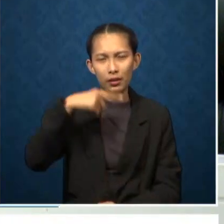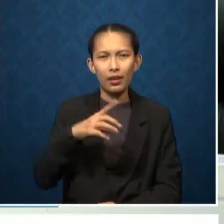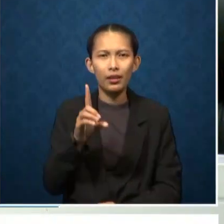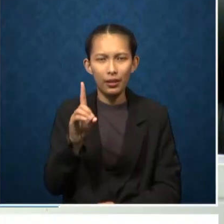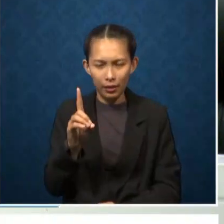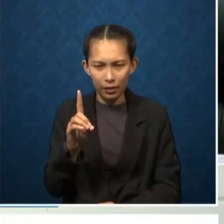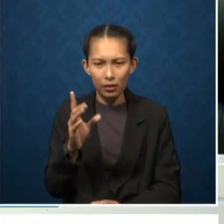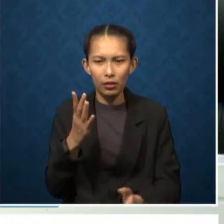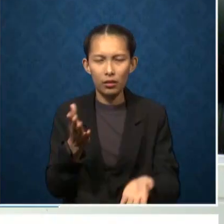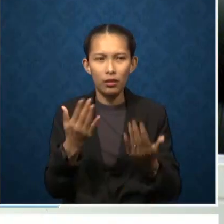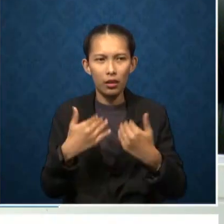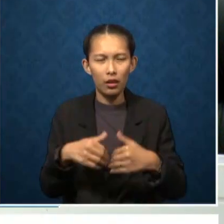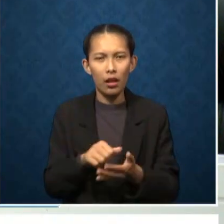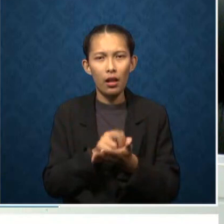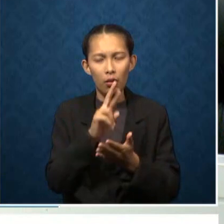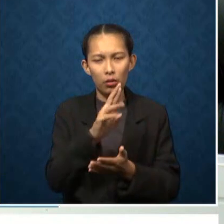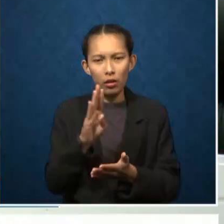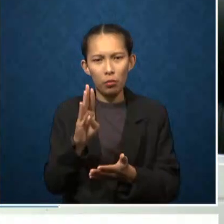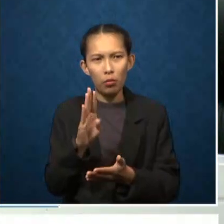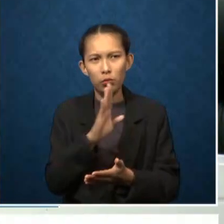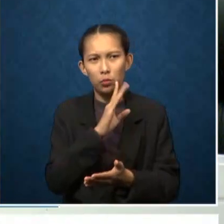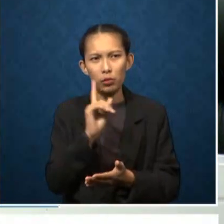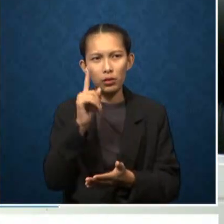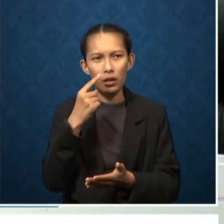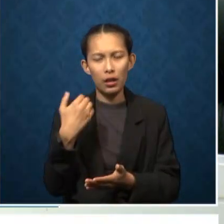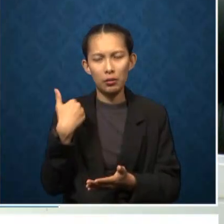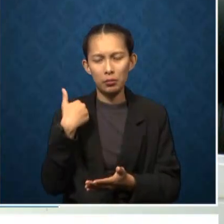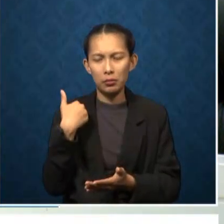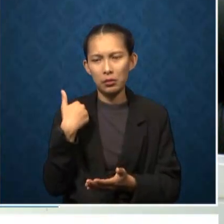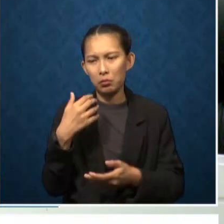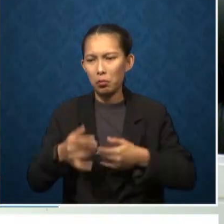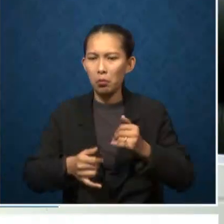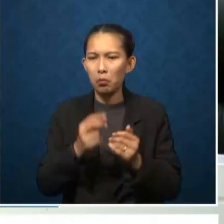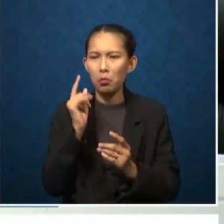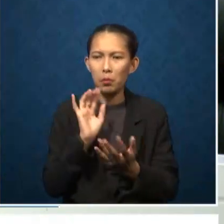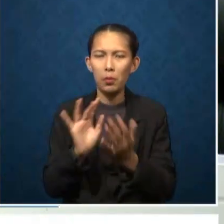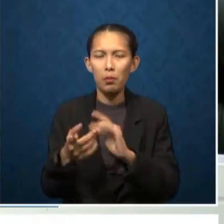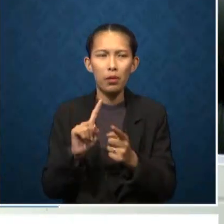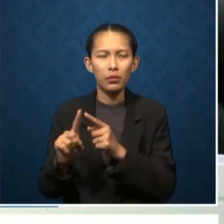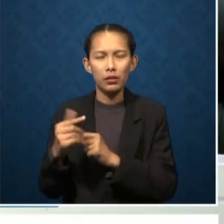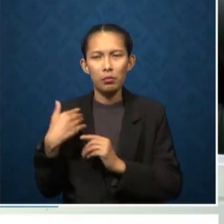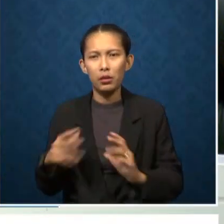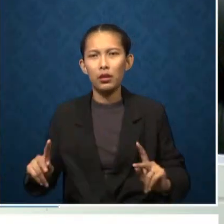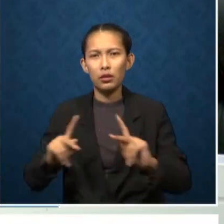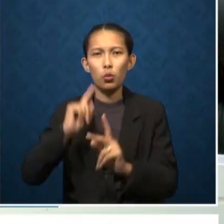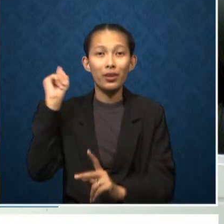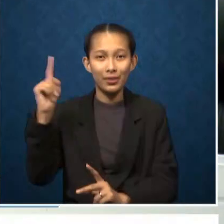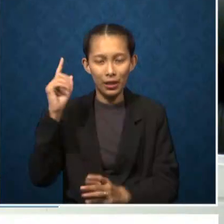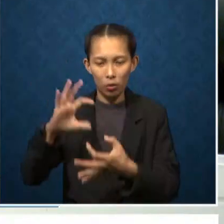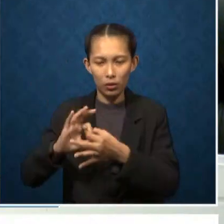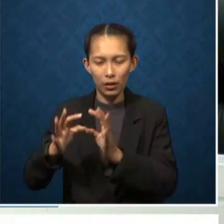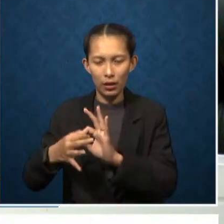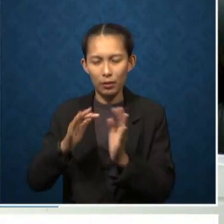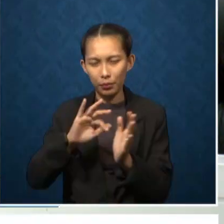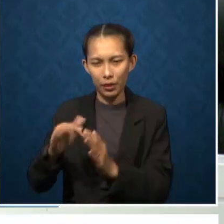องระบบอำนวยความสะดวกให้แก่ผู้เดินทางนะคะที่เรียกว่า ease of traveling นะคะของกระทรวงการท่องเที่ยวและกีฬาและระบบการแจ้